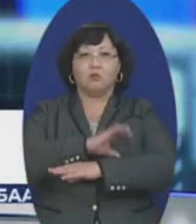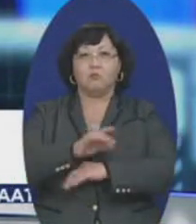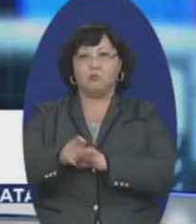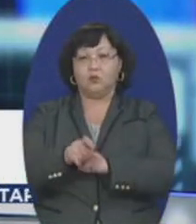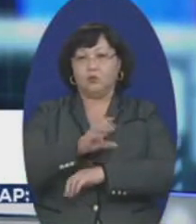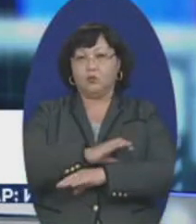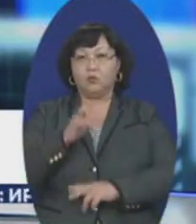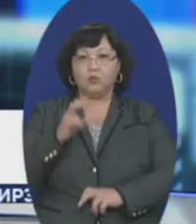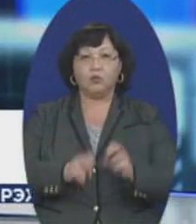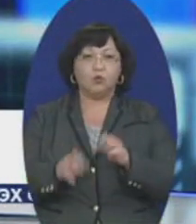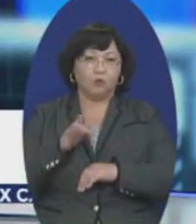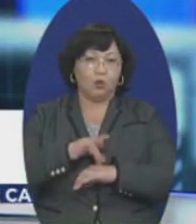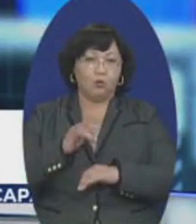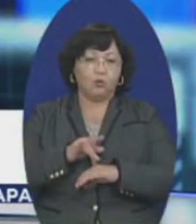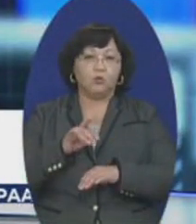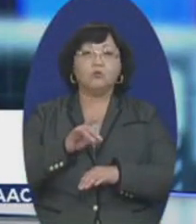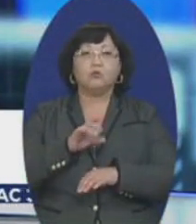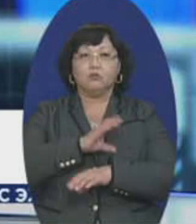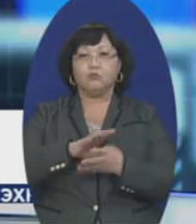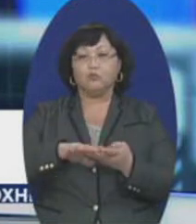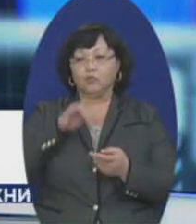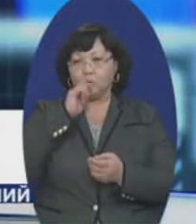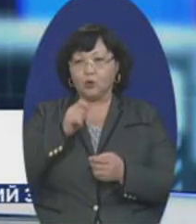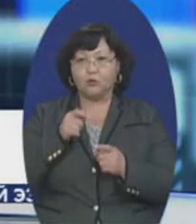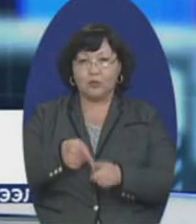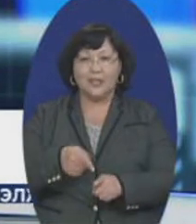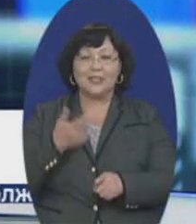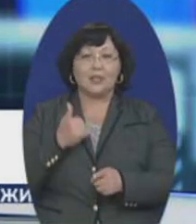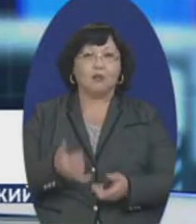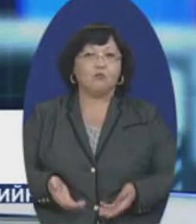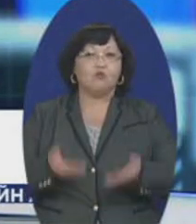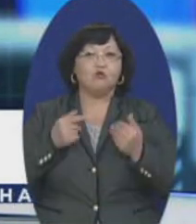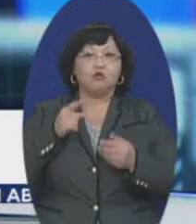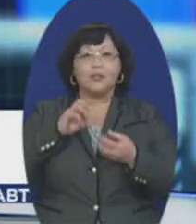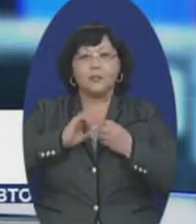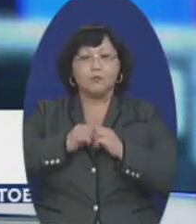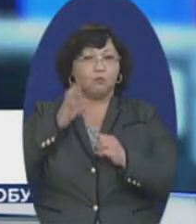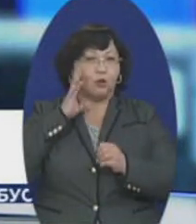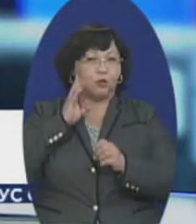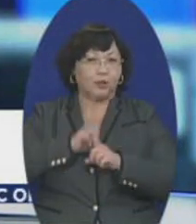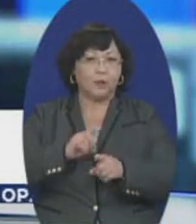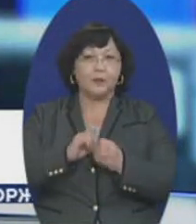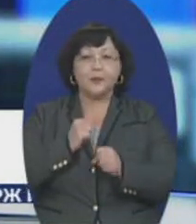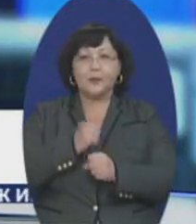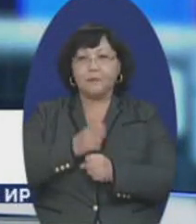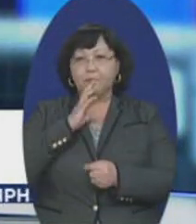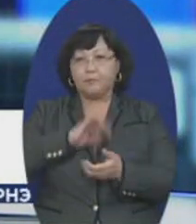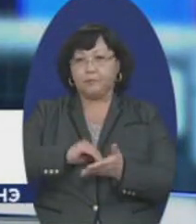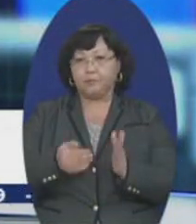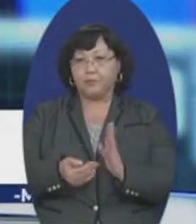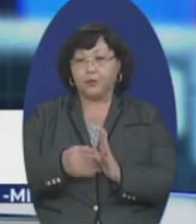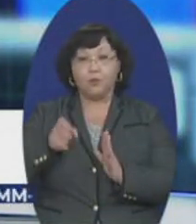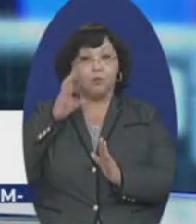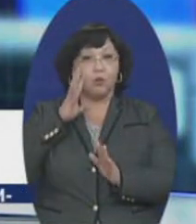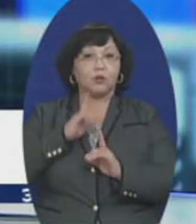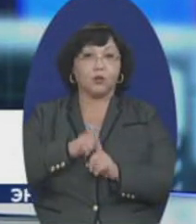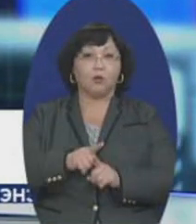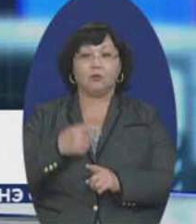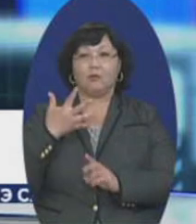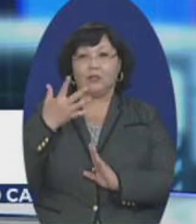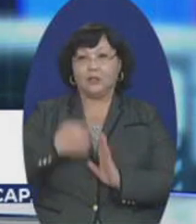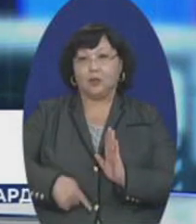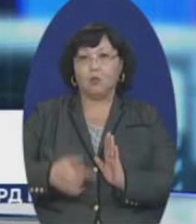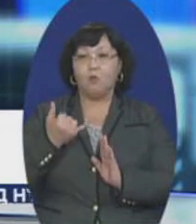сургалт үйлдвэрлэлийн төвүүдэд тэтгэлгээр сургах зарим чиглэлийн хөнгөлөлт үзүүлэх бодлого хэрэгжүүлэхээр төлөвлөсөн байна. Тухайн бодлогын хүрээнд 5-р